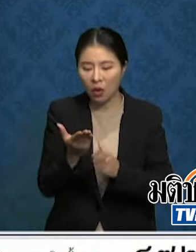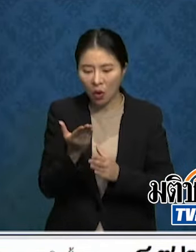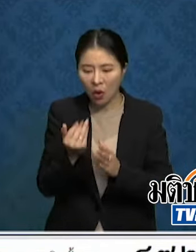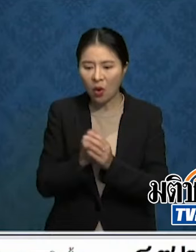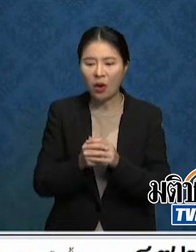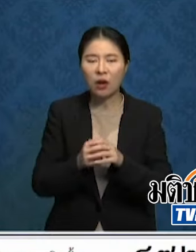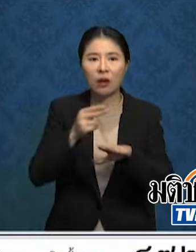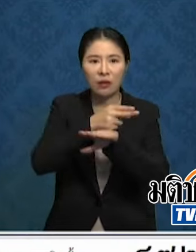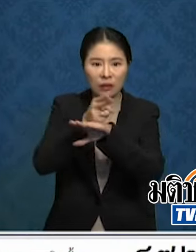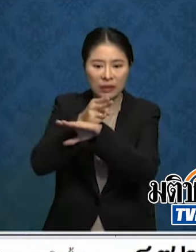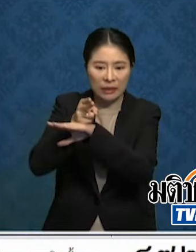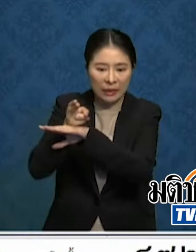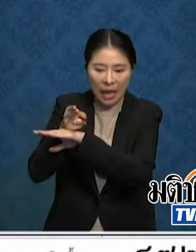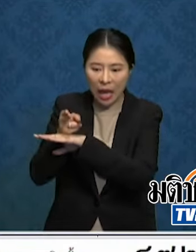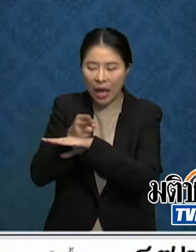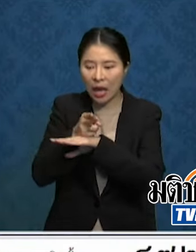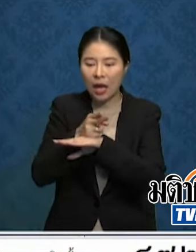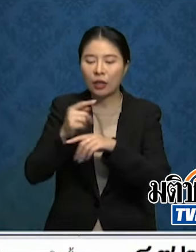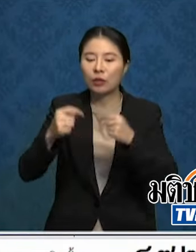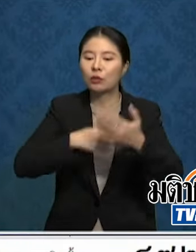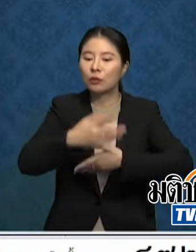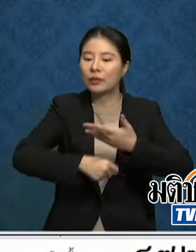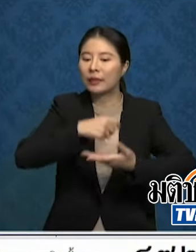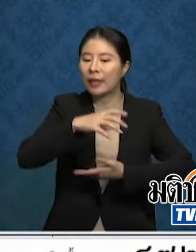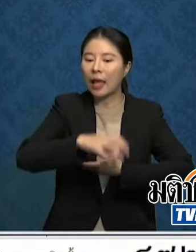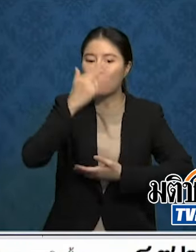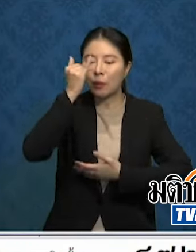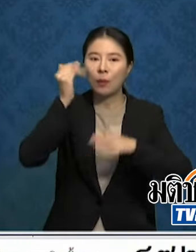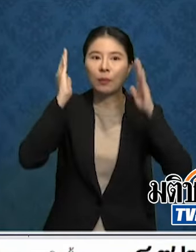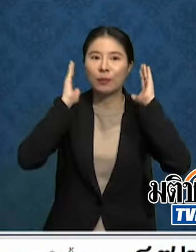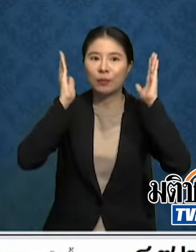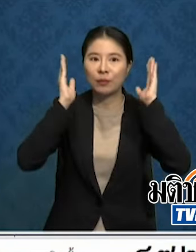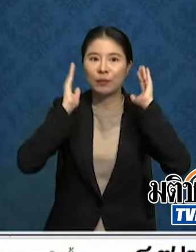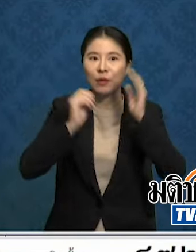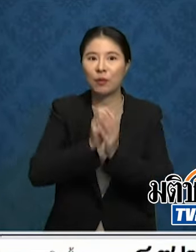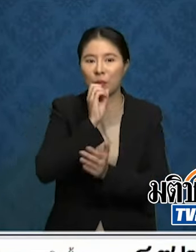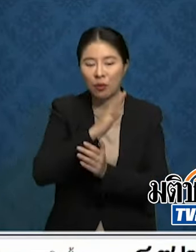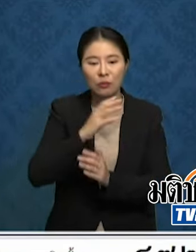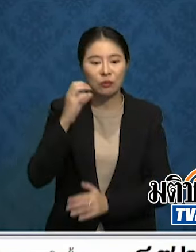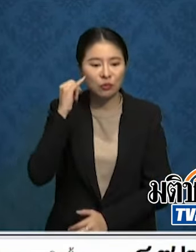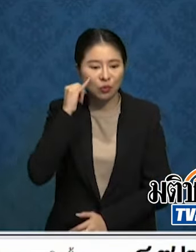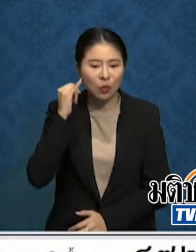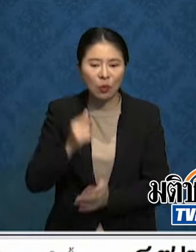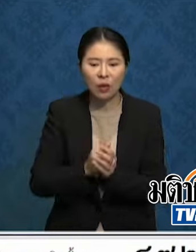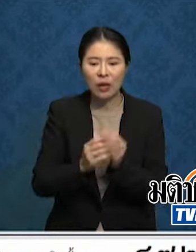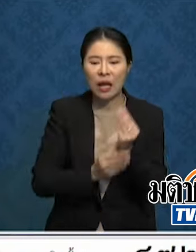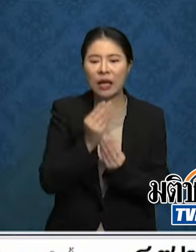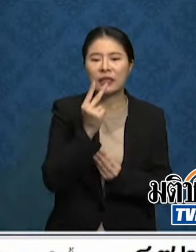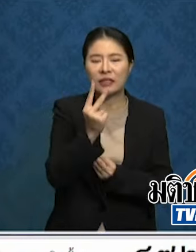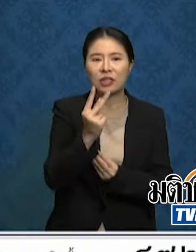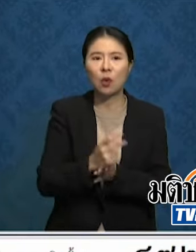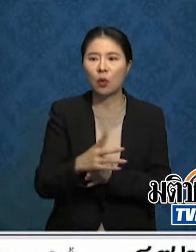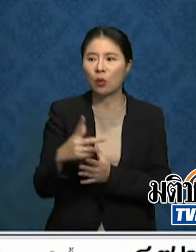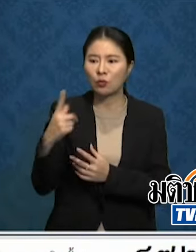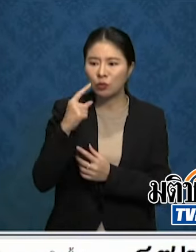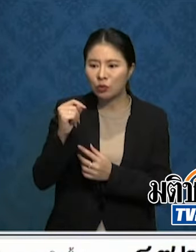ร็อกนะคะพื้นที่ในตลาดเพื่อที่จะทำการโปรโมทบอกไป2อาทิตย์นะคะโทรไปยังไม่ได้รับการติดต่อกลับที่แปลกม